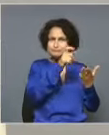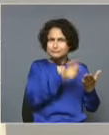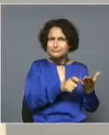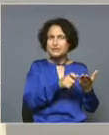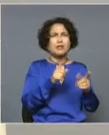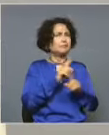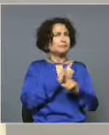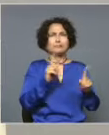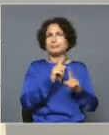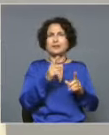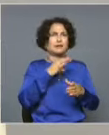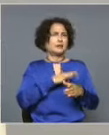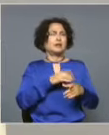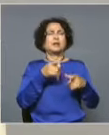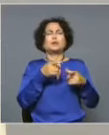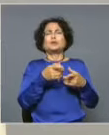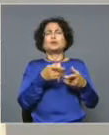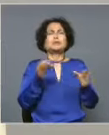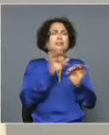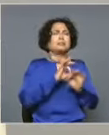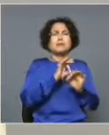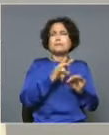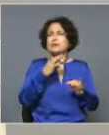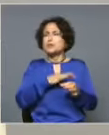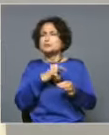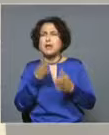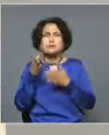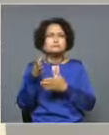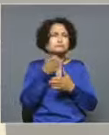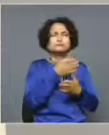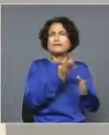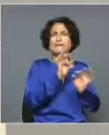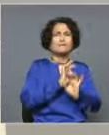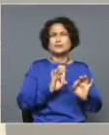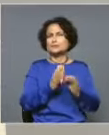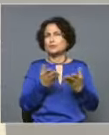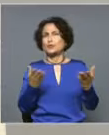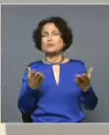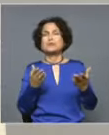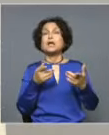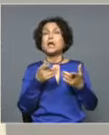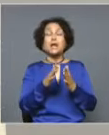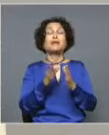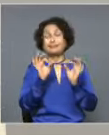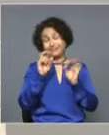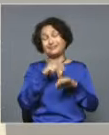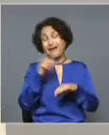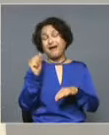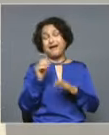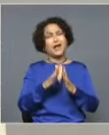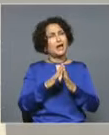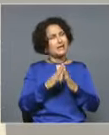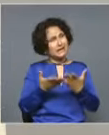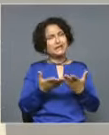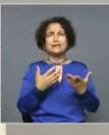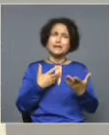а от нейна гледна точка той пък е пълния неудачник, пълния аутсайдер. Да, книгите ни костват нещо. Живота с тях ни